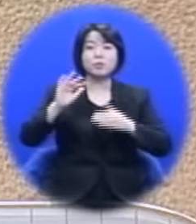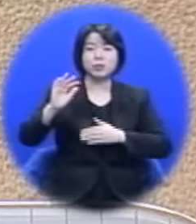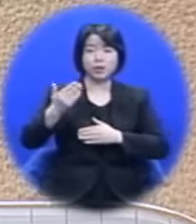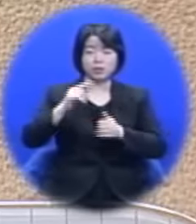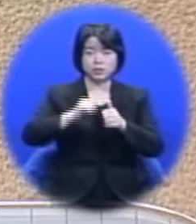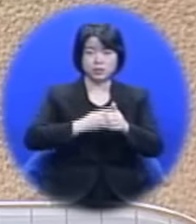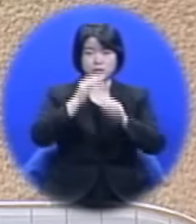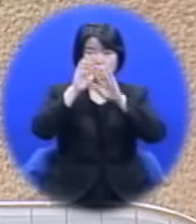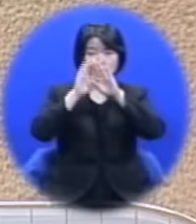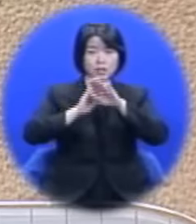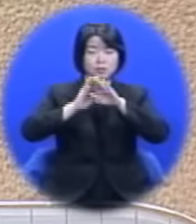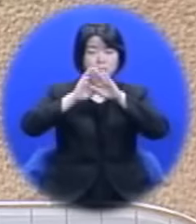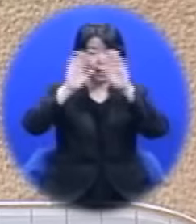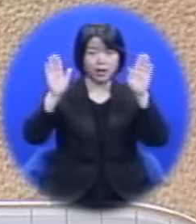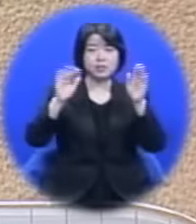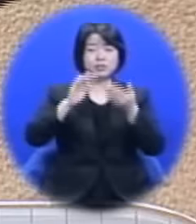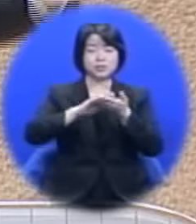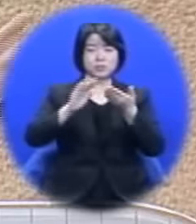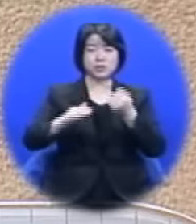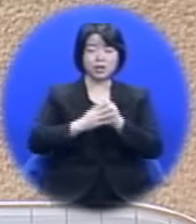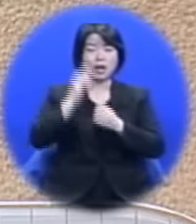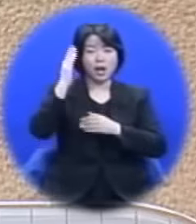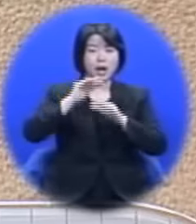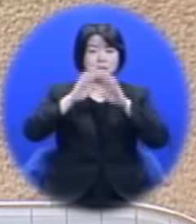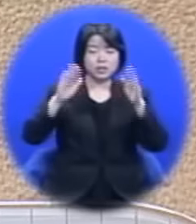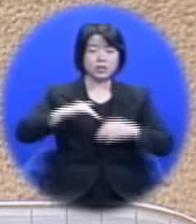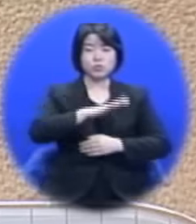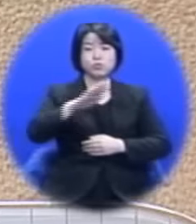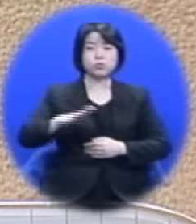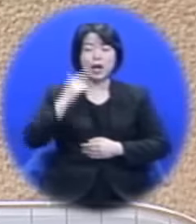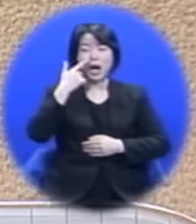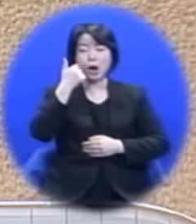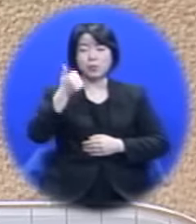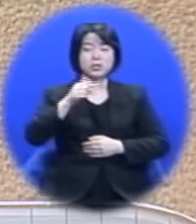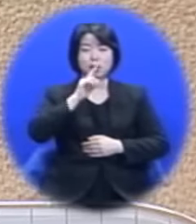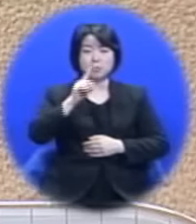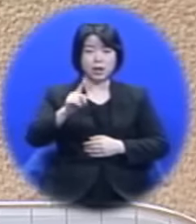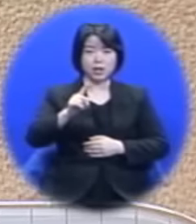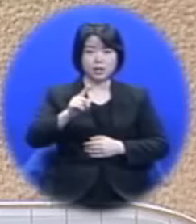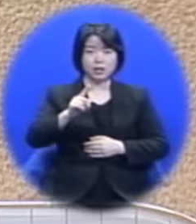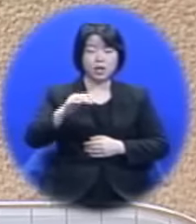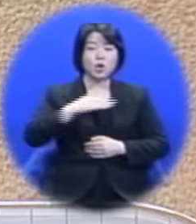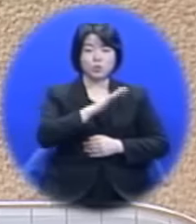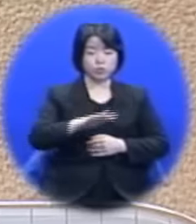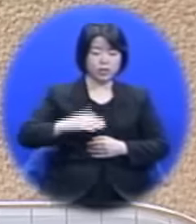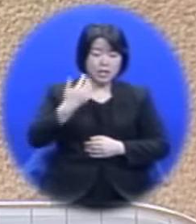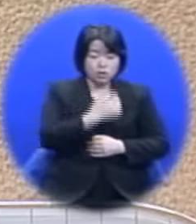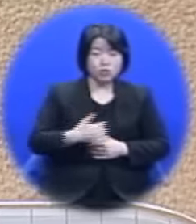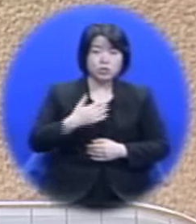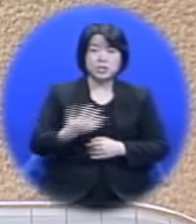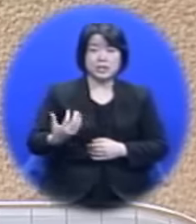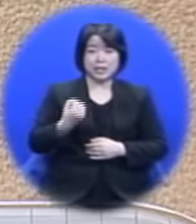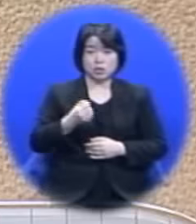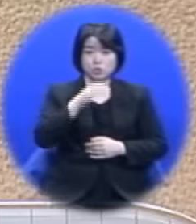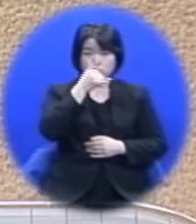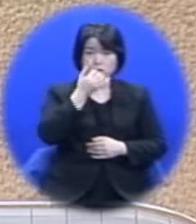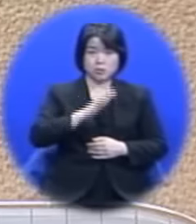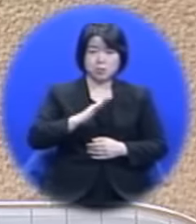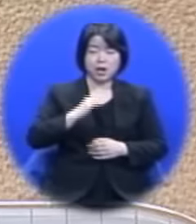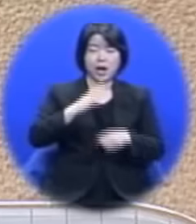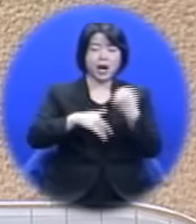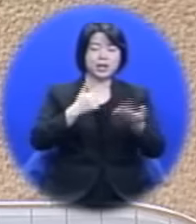하늘에 계신 우리 아버지라고 이렇게 말씀하신 것은 우리는 육신을 가지고 있지만 하나님은 영이시고 하는